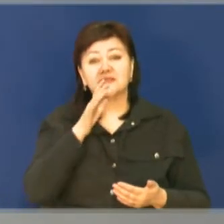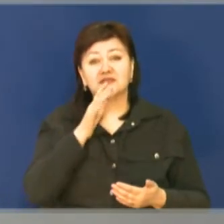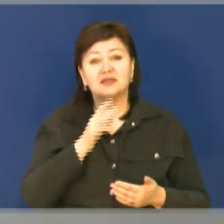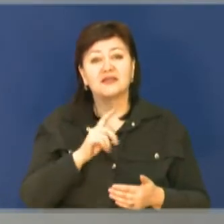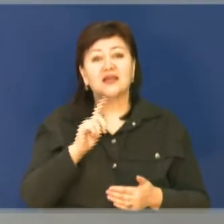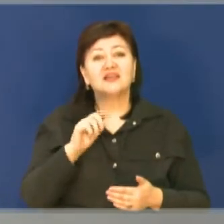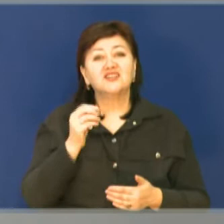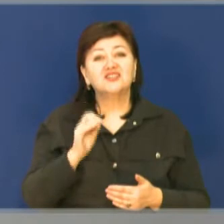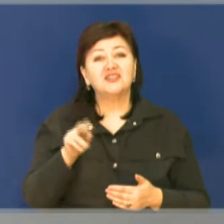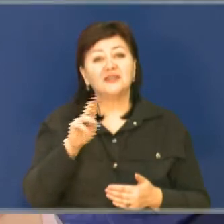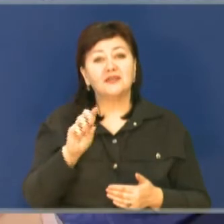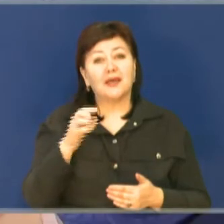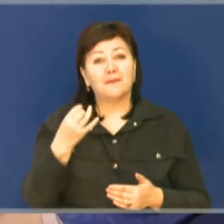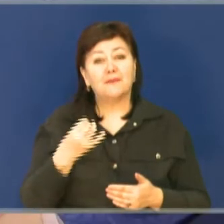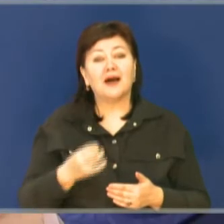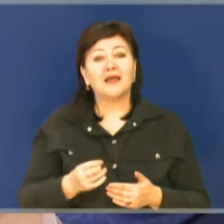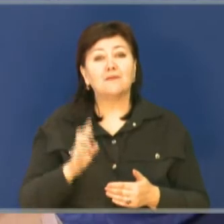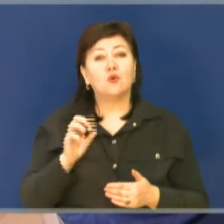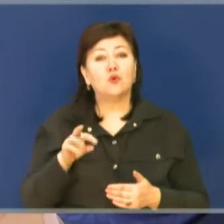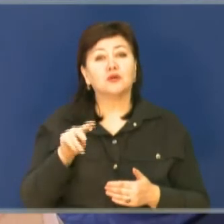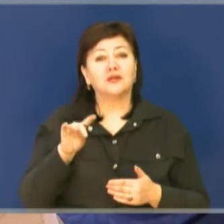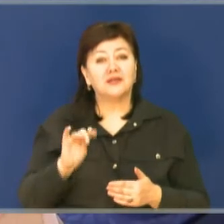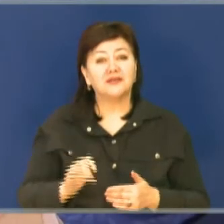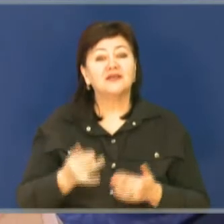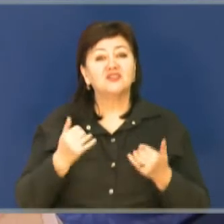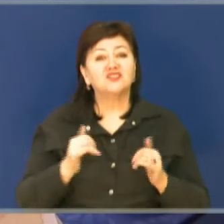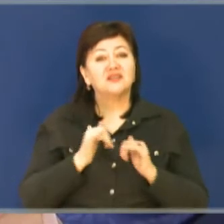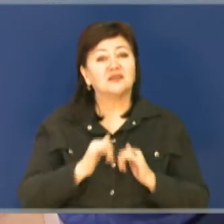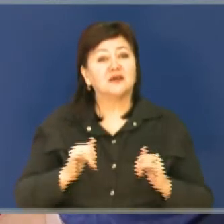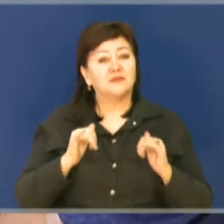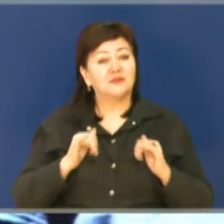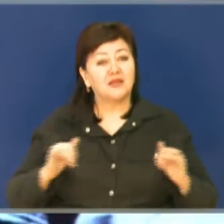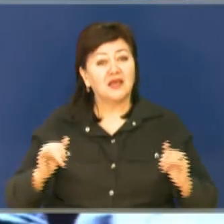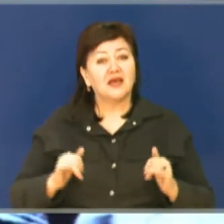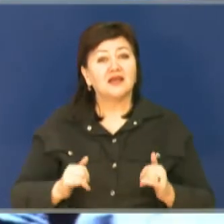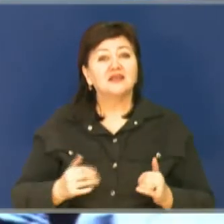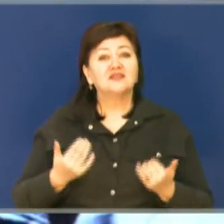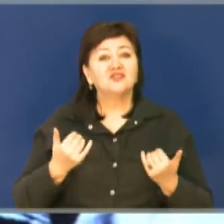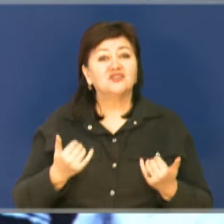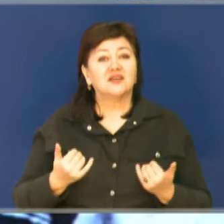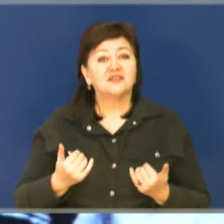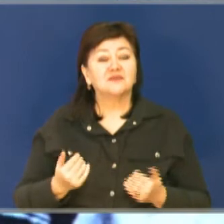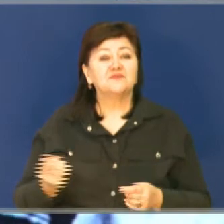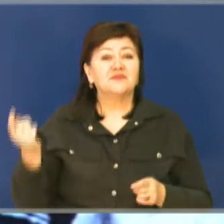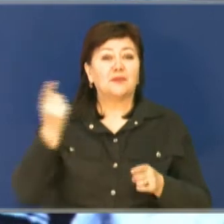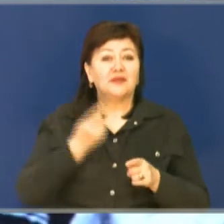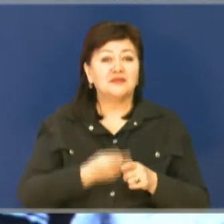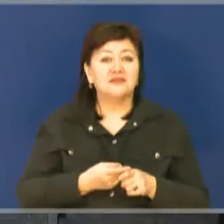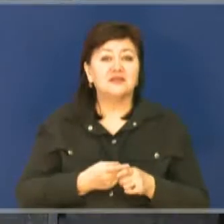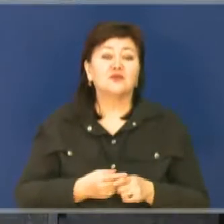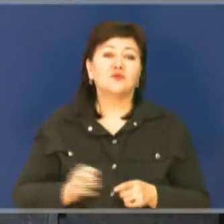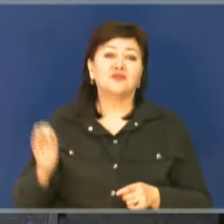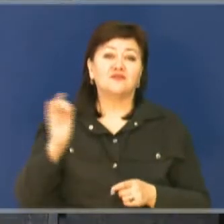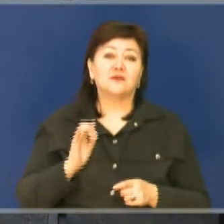музей-заповедник Абая Жидибай-Бурыле вносит большой вклад в пропаганду литературного наследия поэта, кюиши и композитора Шакира Абинулы.